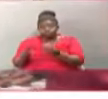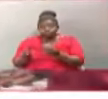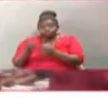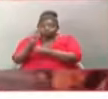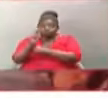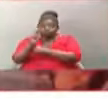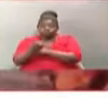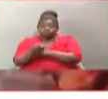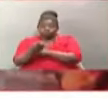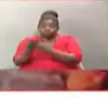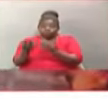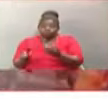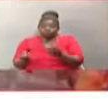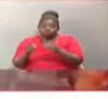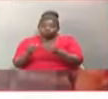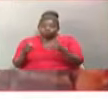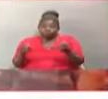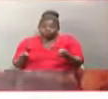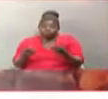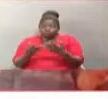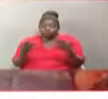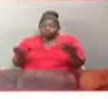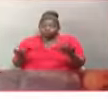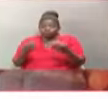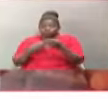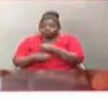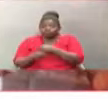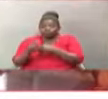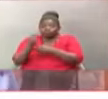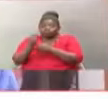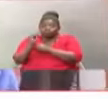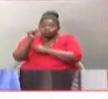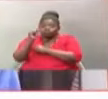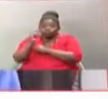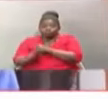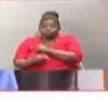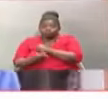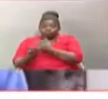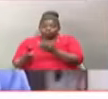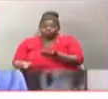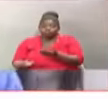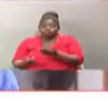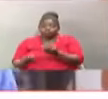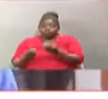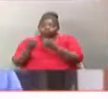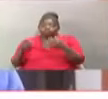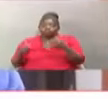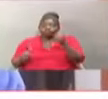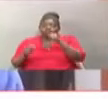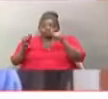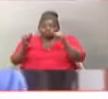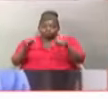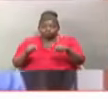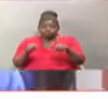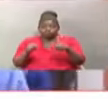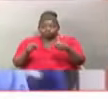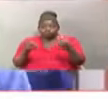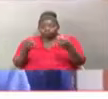bbiri olwo bo ku midaala bagirunda omutwalo gumu n'ekitundu. Tusaze nti okusinga ze tusaze olwaleero oba